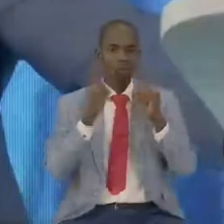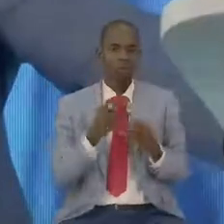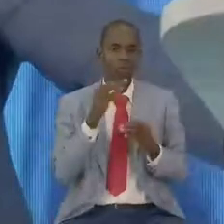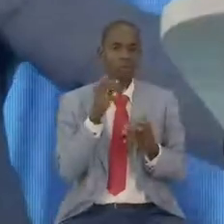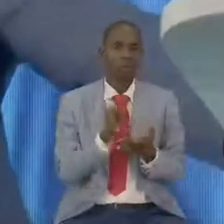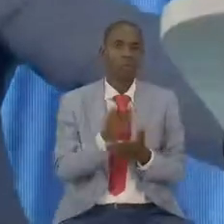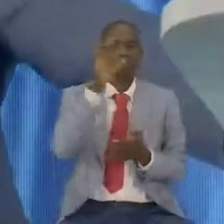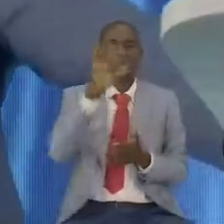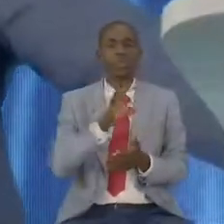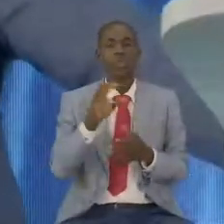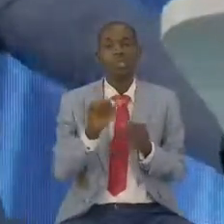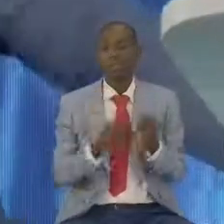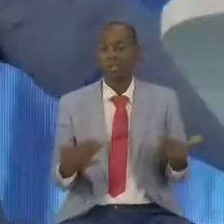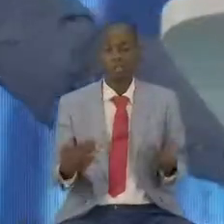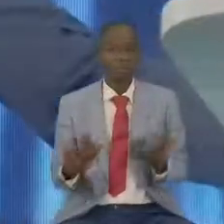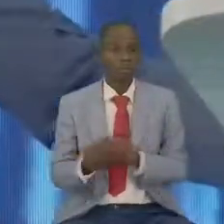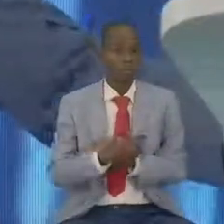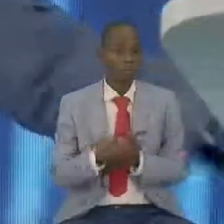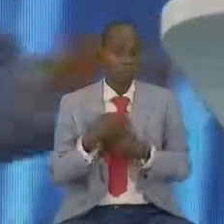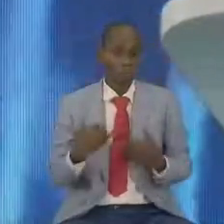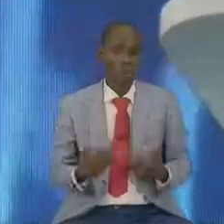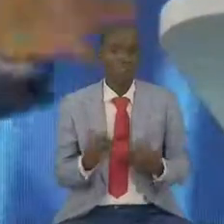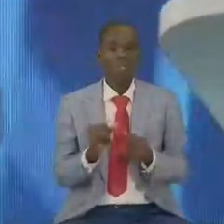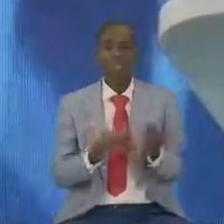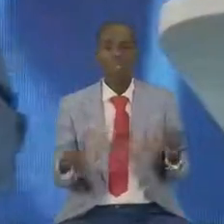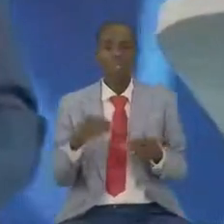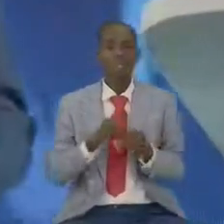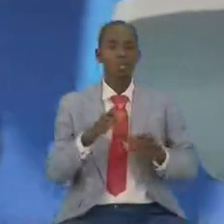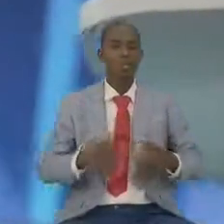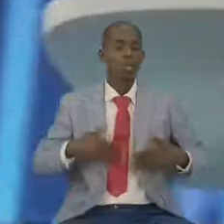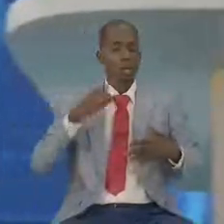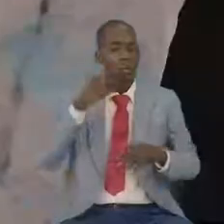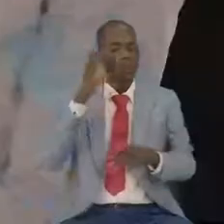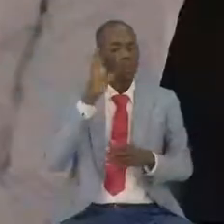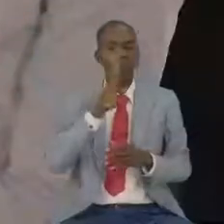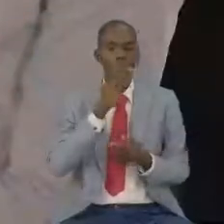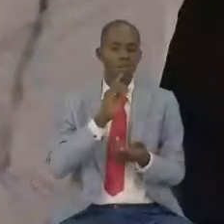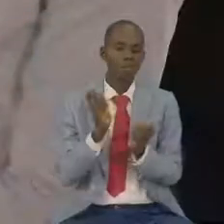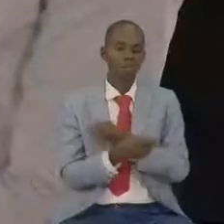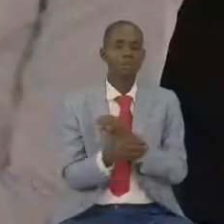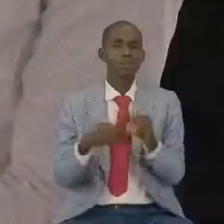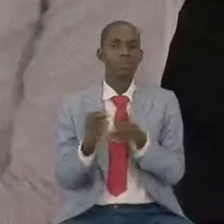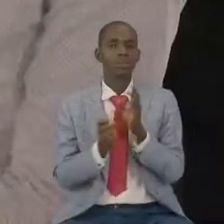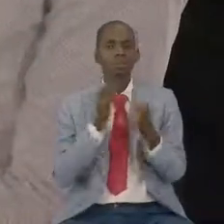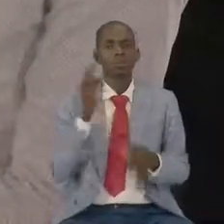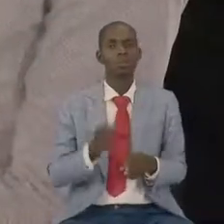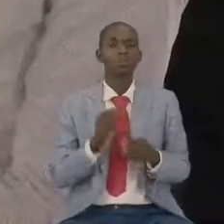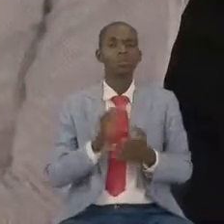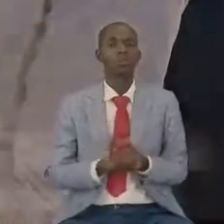Tout aujourd'hui, en ce moment, tout ce qui est amer dans votre vie sera transformé au nom de Jésus.